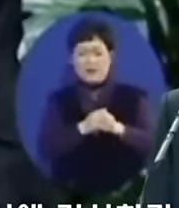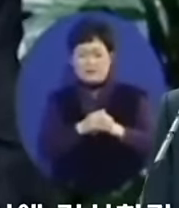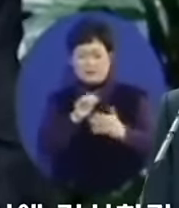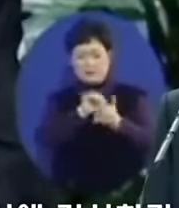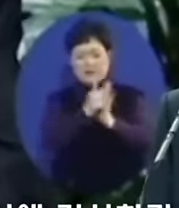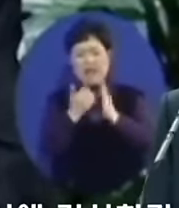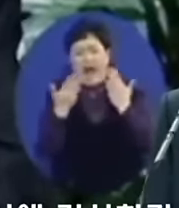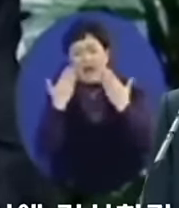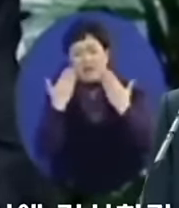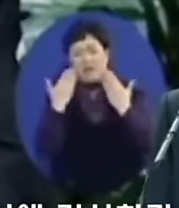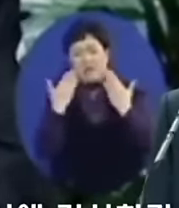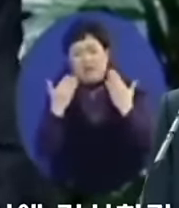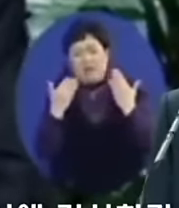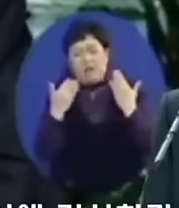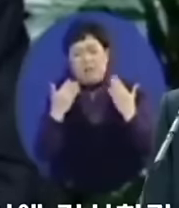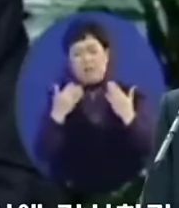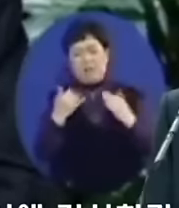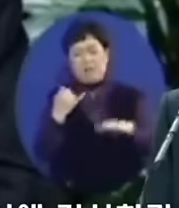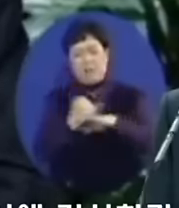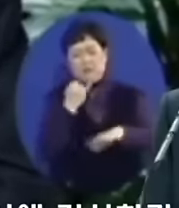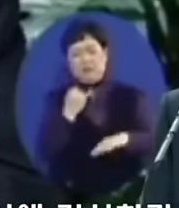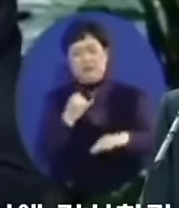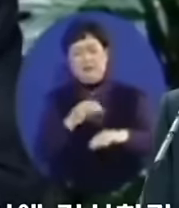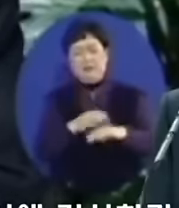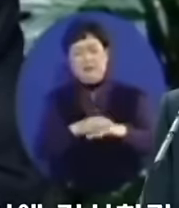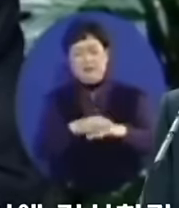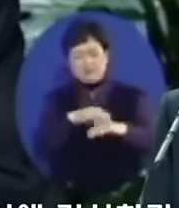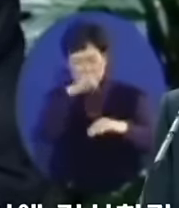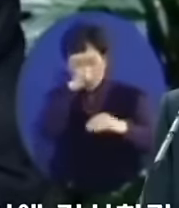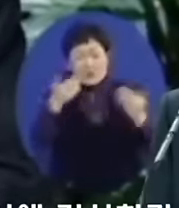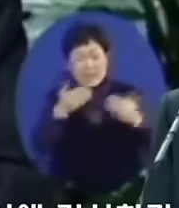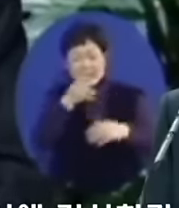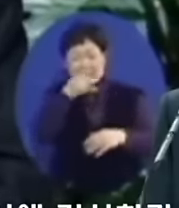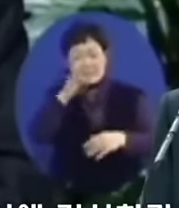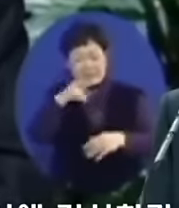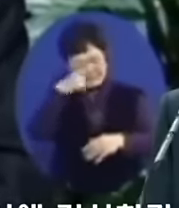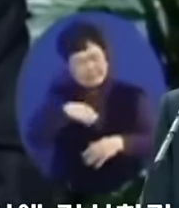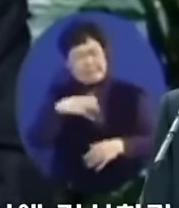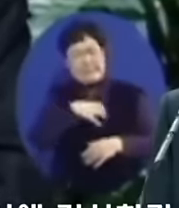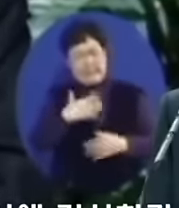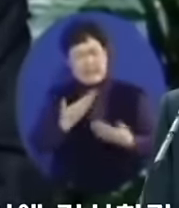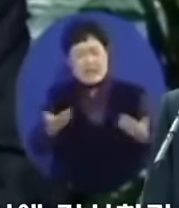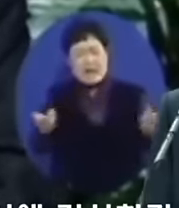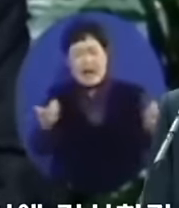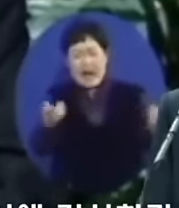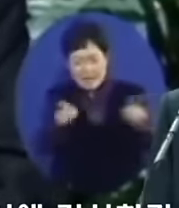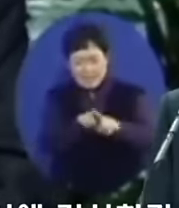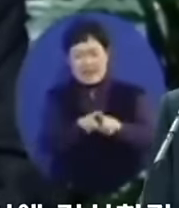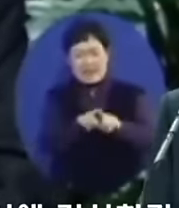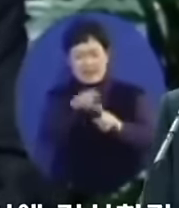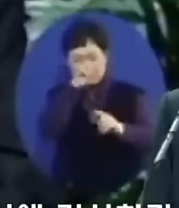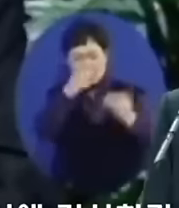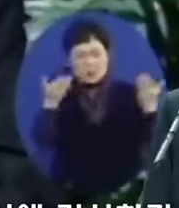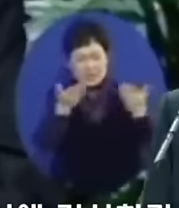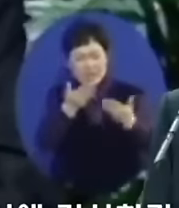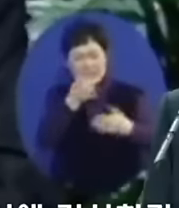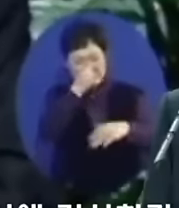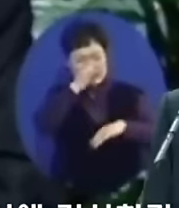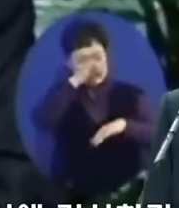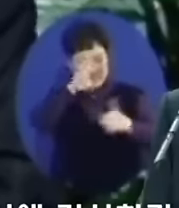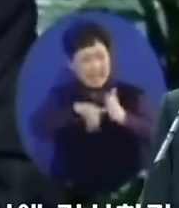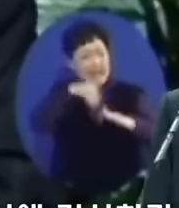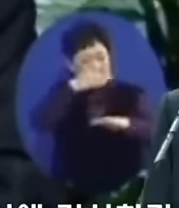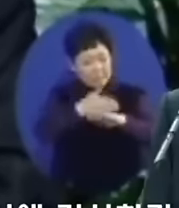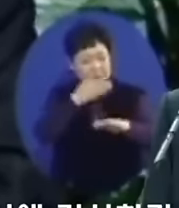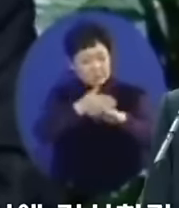자녀가 학교에 낙제했습니다. 좋은 일이 있는데 슬픈 일이 다가오는 것입니다. 그러므로 우리가 좋은 일만 있을 때 감사하려면 감사할 수가